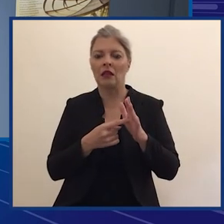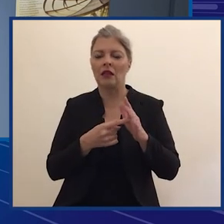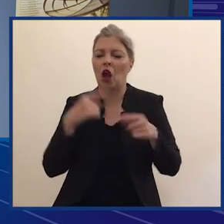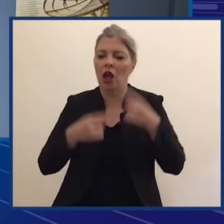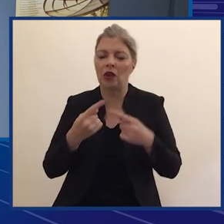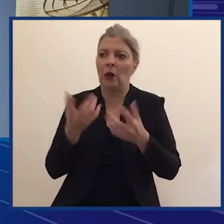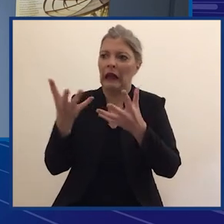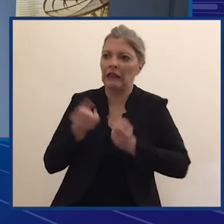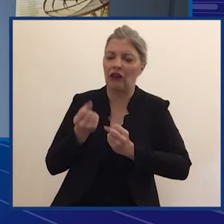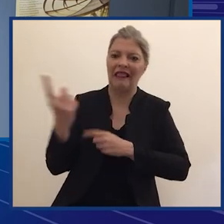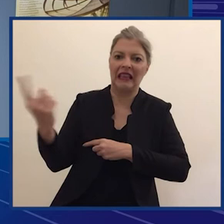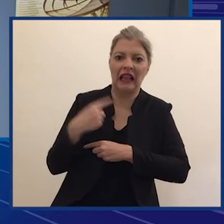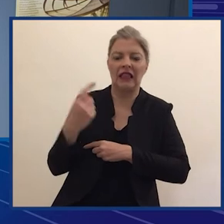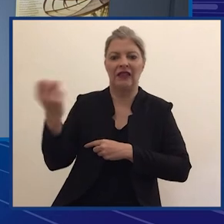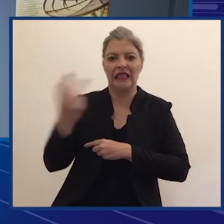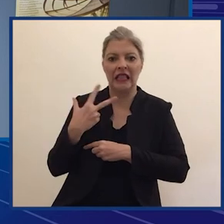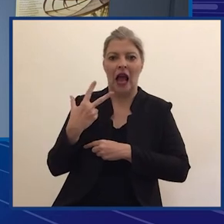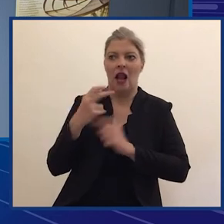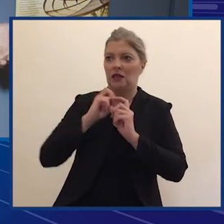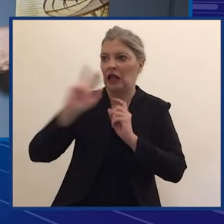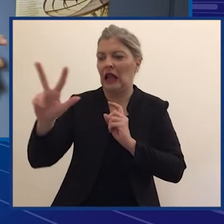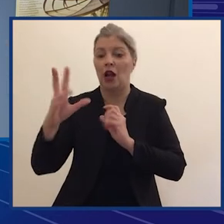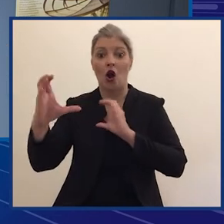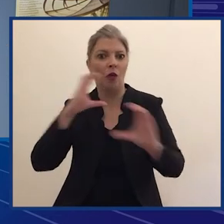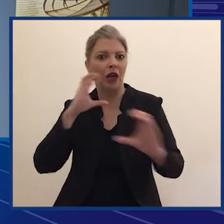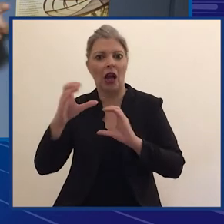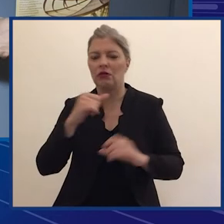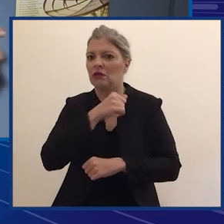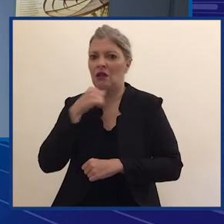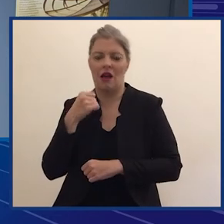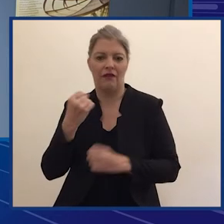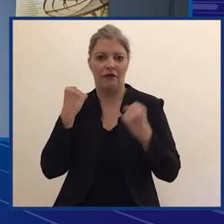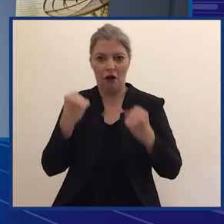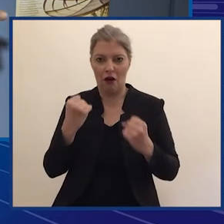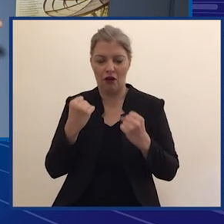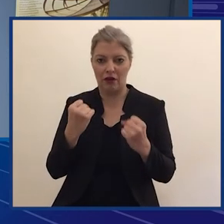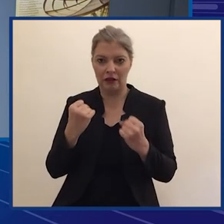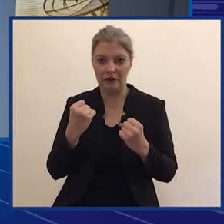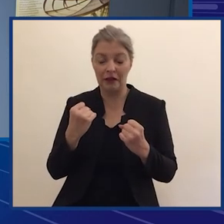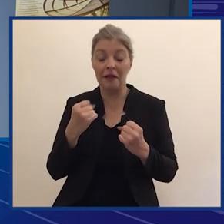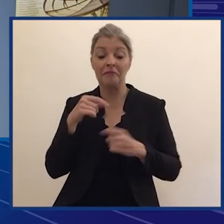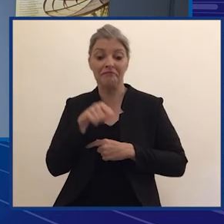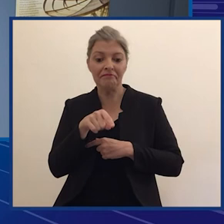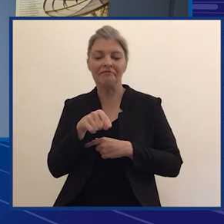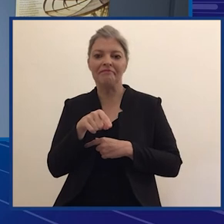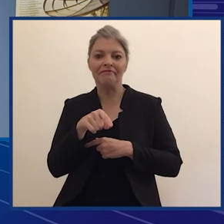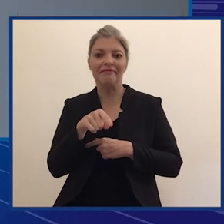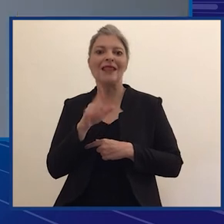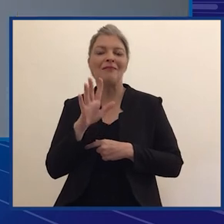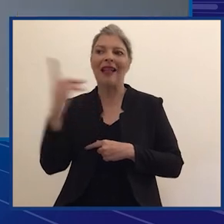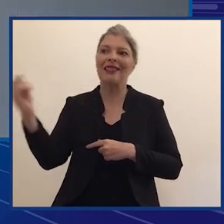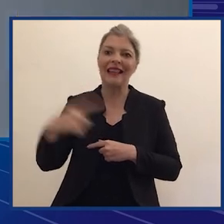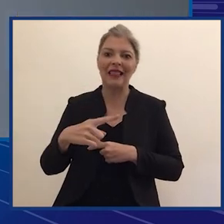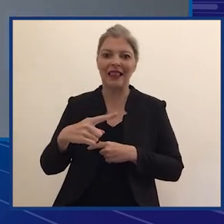da parte di alcuni coordinatori, si trovano nei centri, negli uffici del porto, e attualmente queste direttive